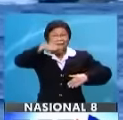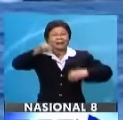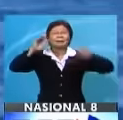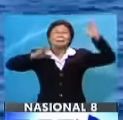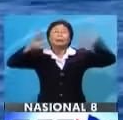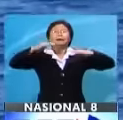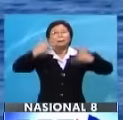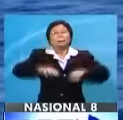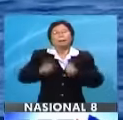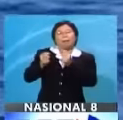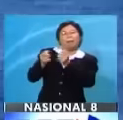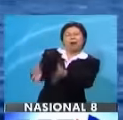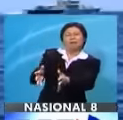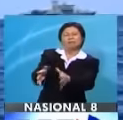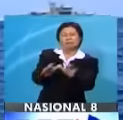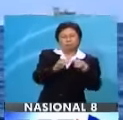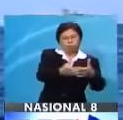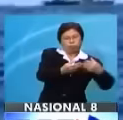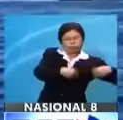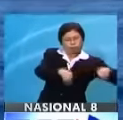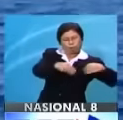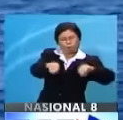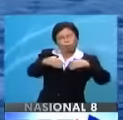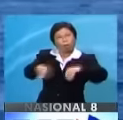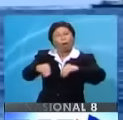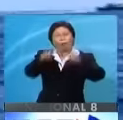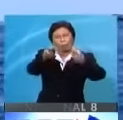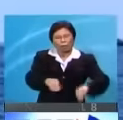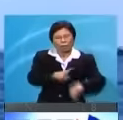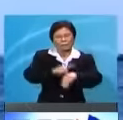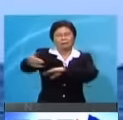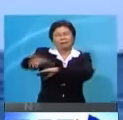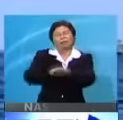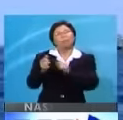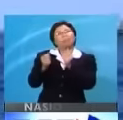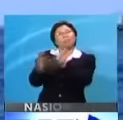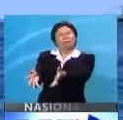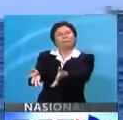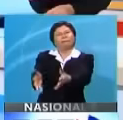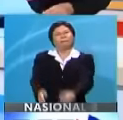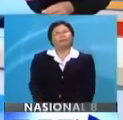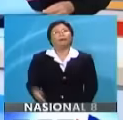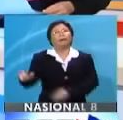selepas ditinggalkan sindiket pemerdagangan manusia di laut.